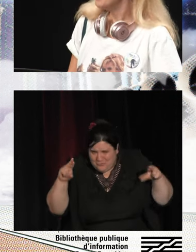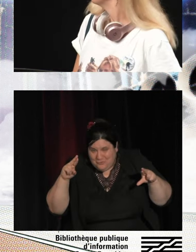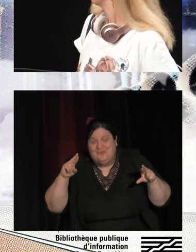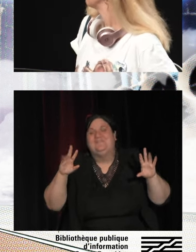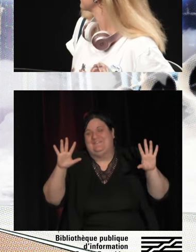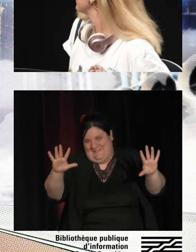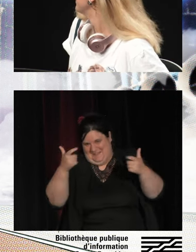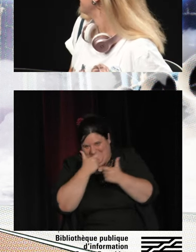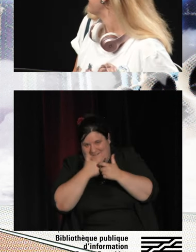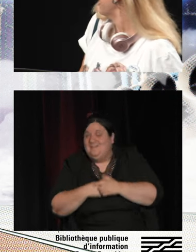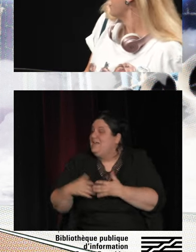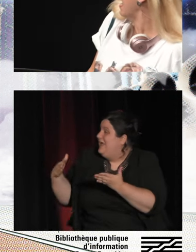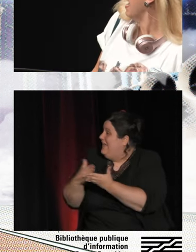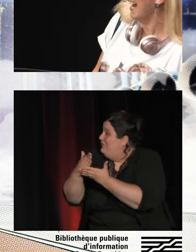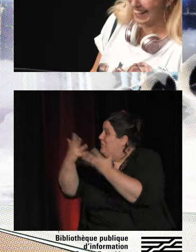L'aventure est finie. Ouais, merci.